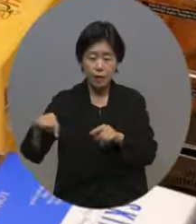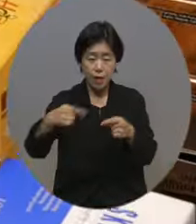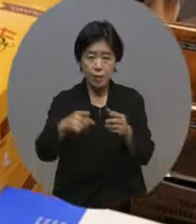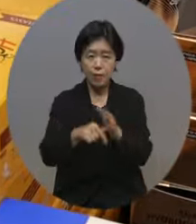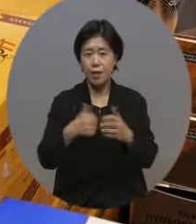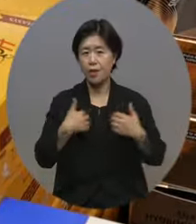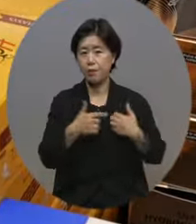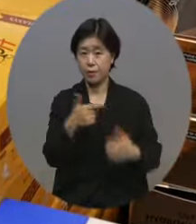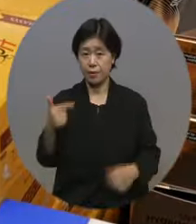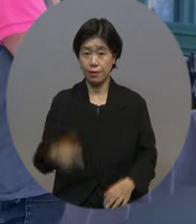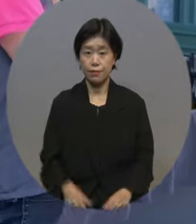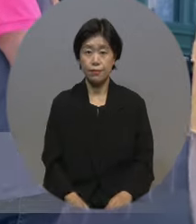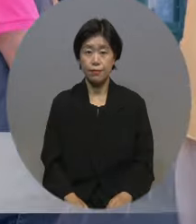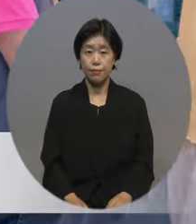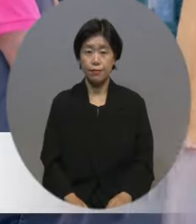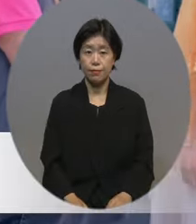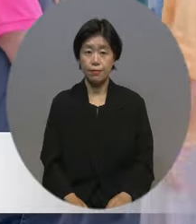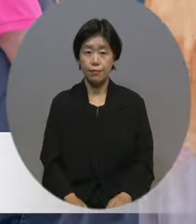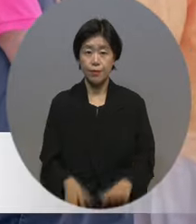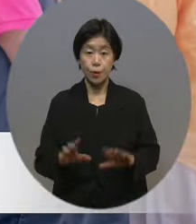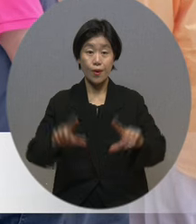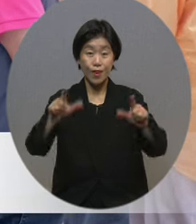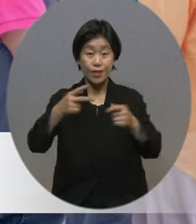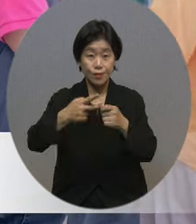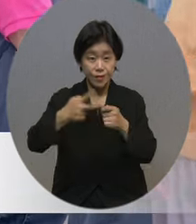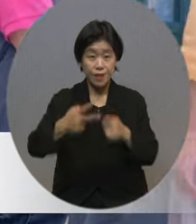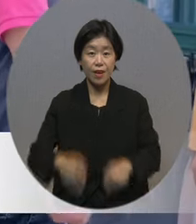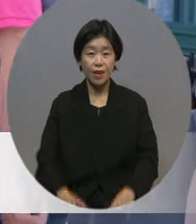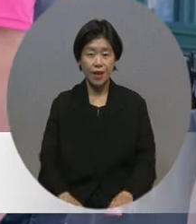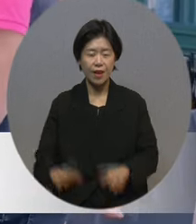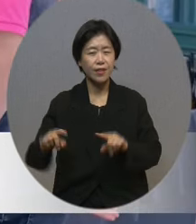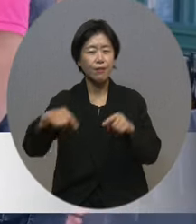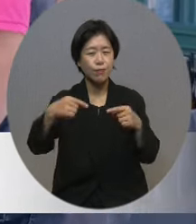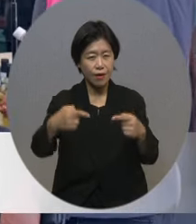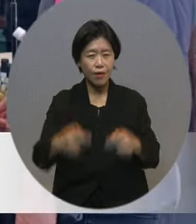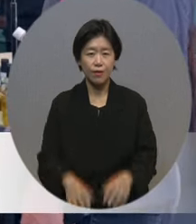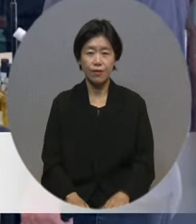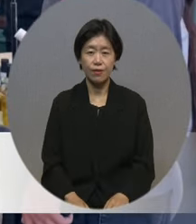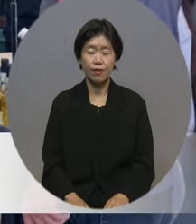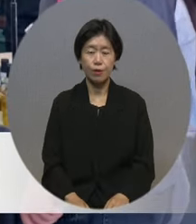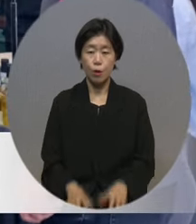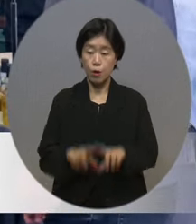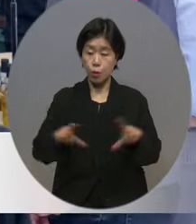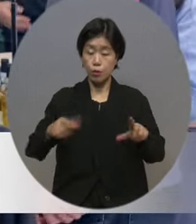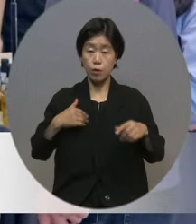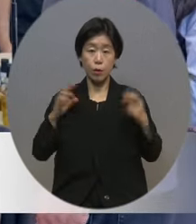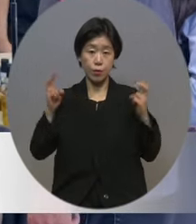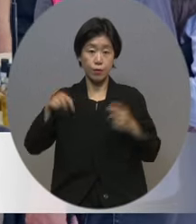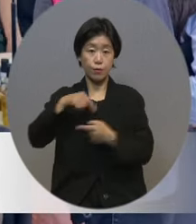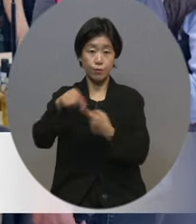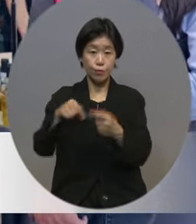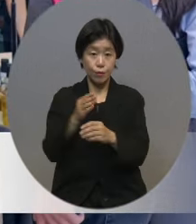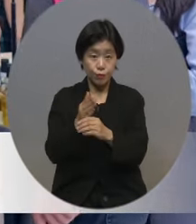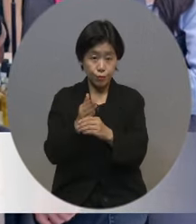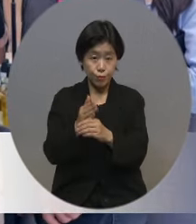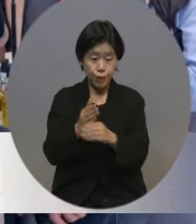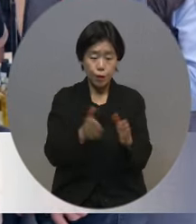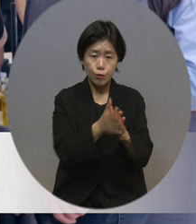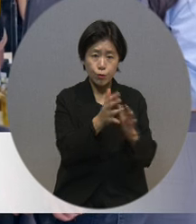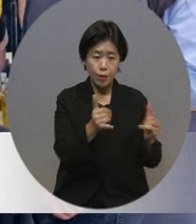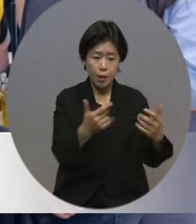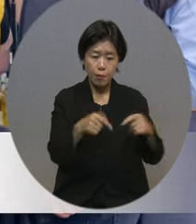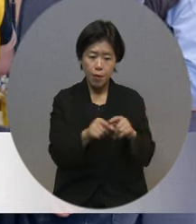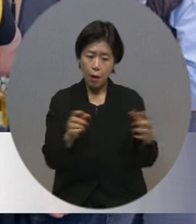합니다. 올해 두 번째로 참석을 하게 됐는데 평소 기업을 하다 보니까 주민들하고 이렇게